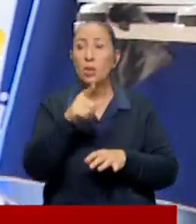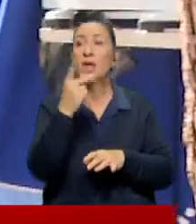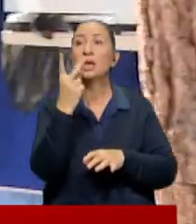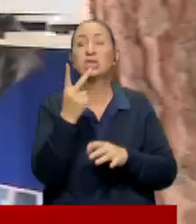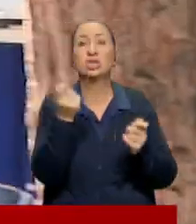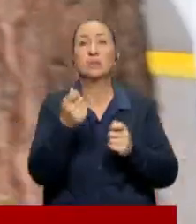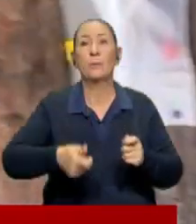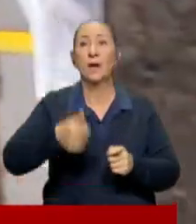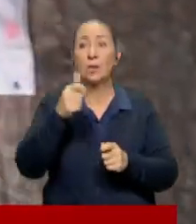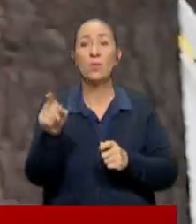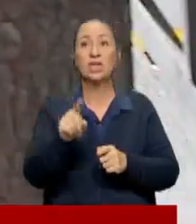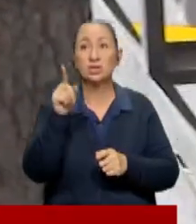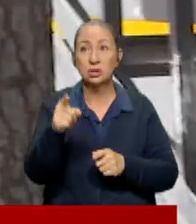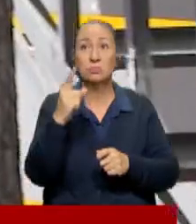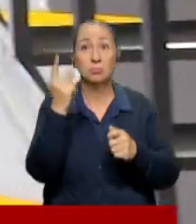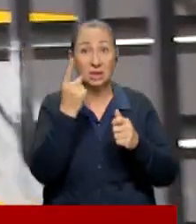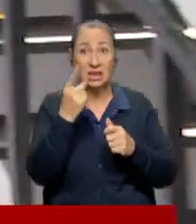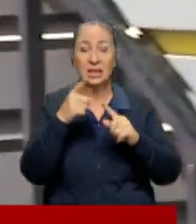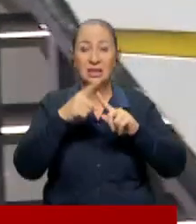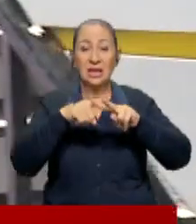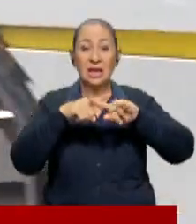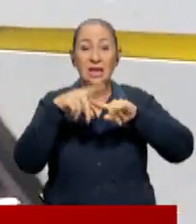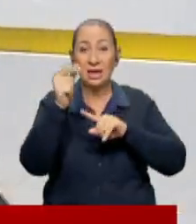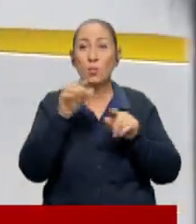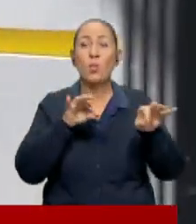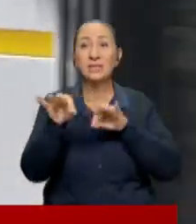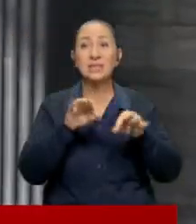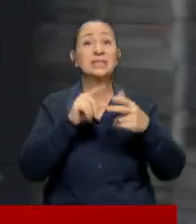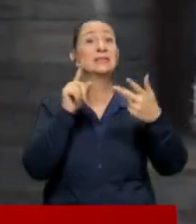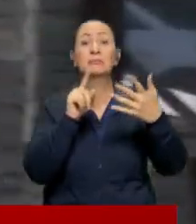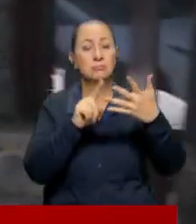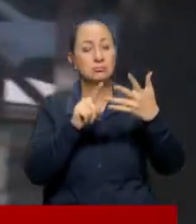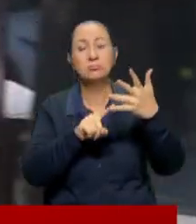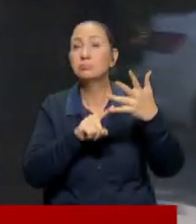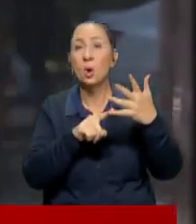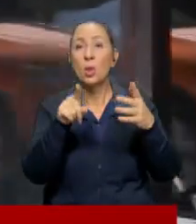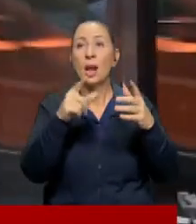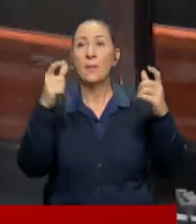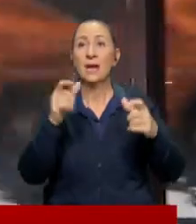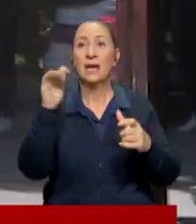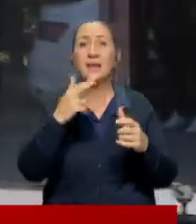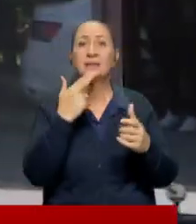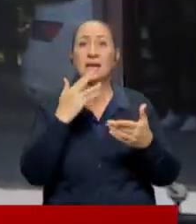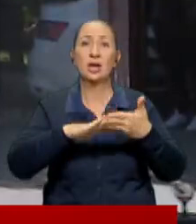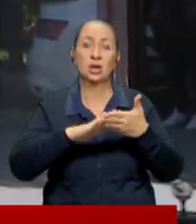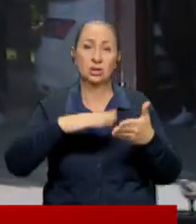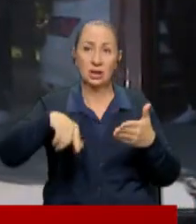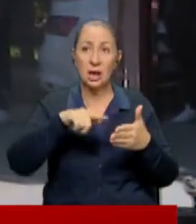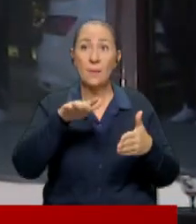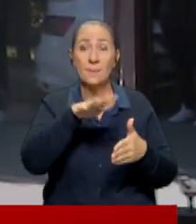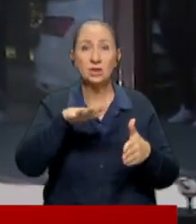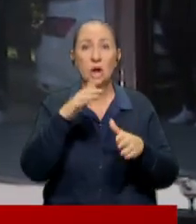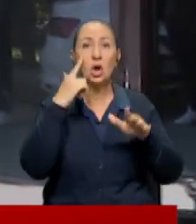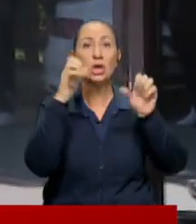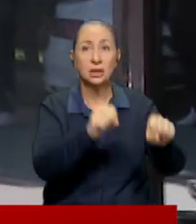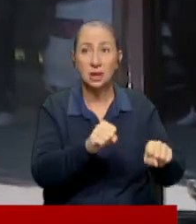ikisi Çalışma Bakanlığı'nda müfettiş, birisi TAİ'de mühendis. Diğer 2 kişi de onlarla birlikte mekana gelen kız arkadaşları. 5'i de